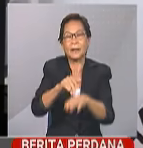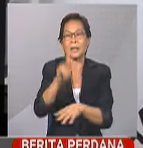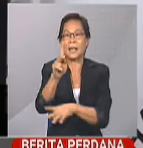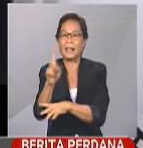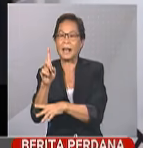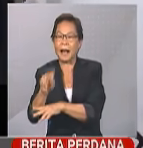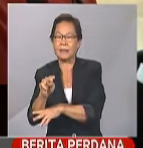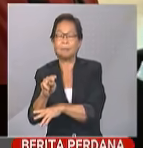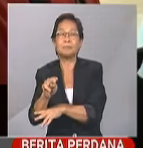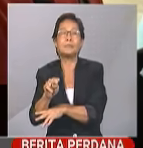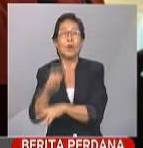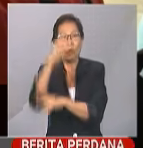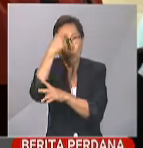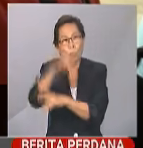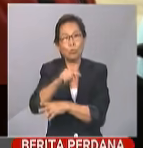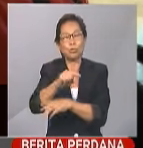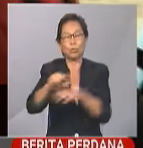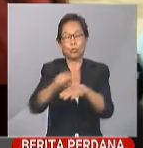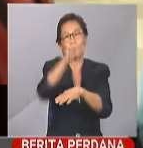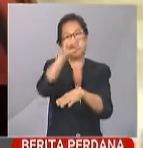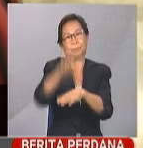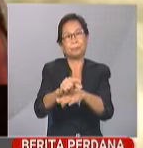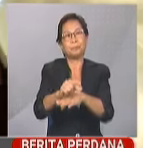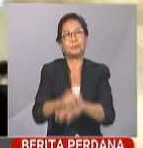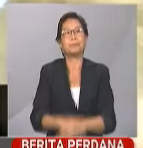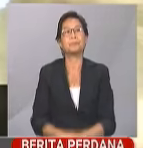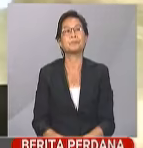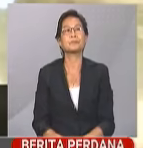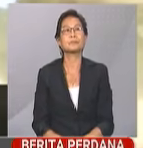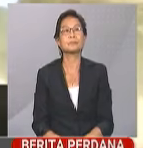Kementerian Dalam Negeri kaien untuk digunakake